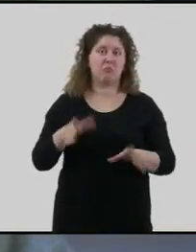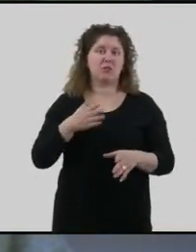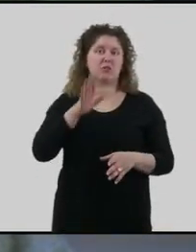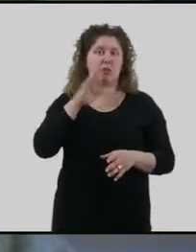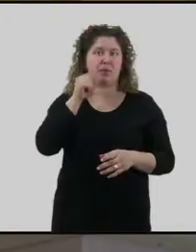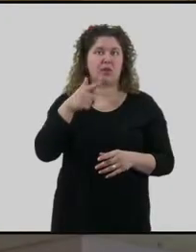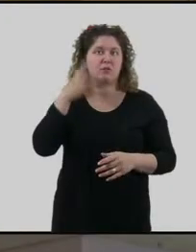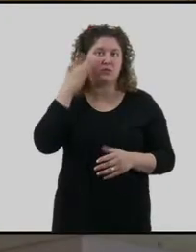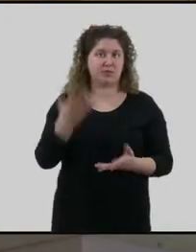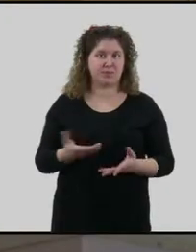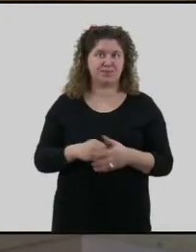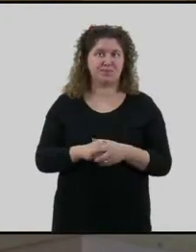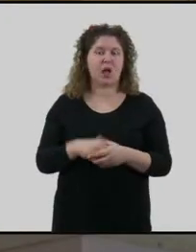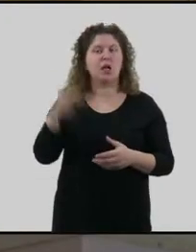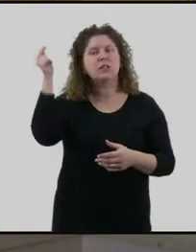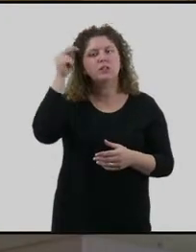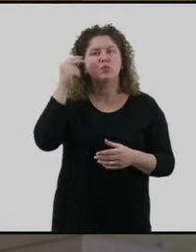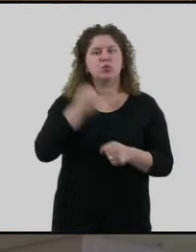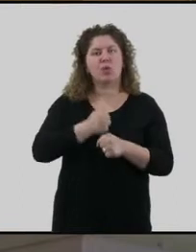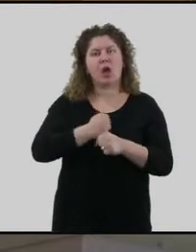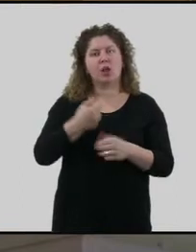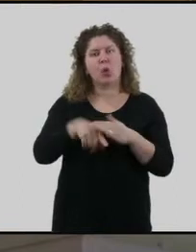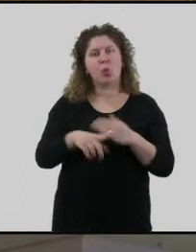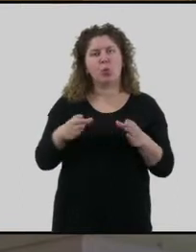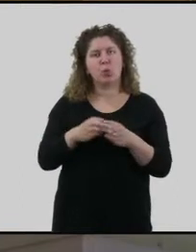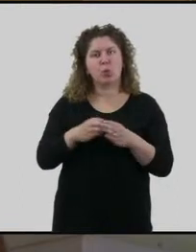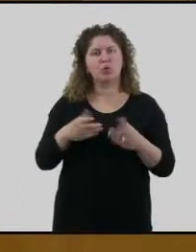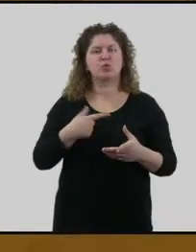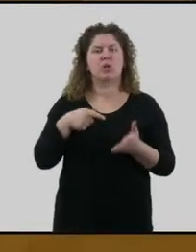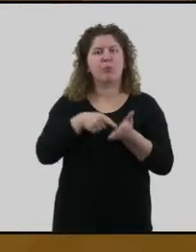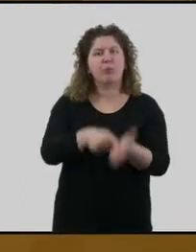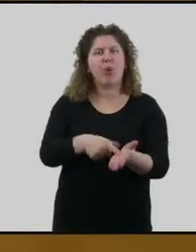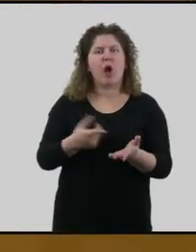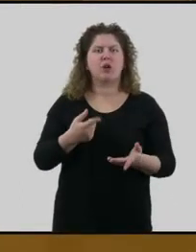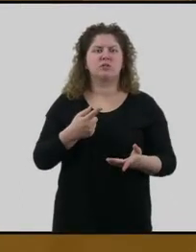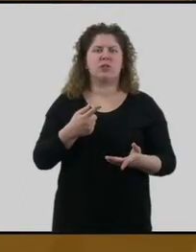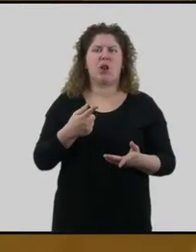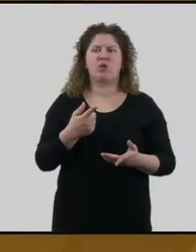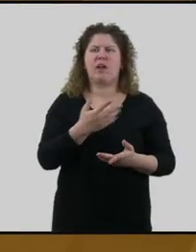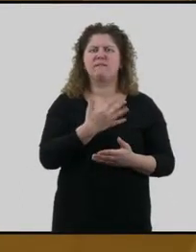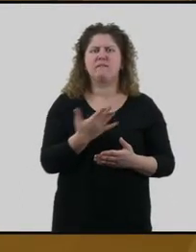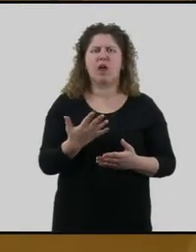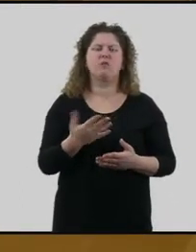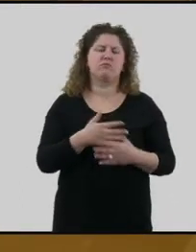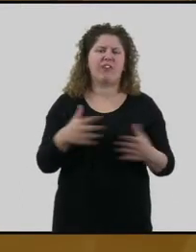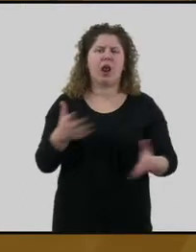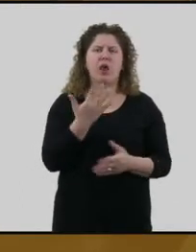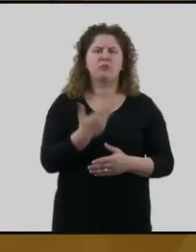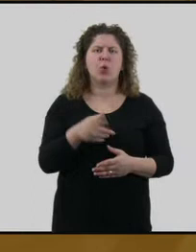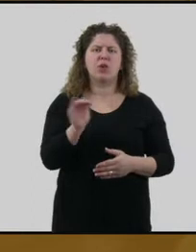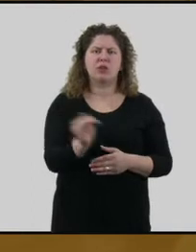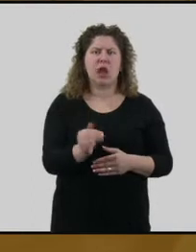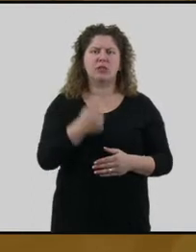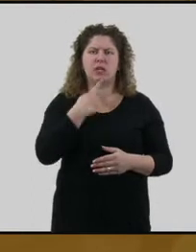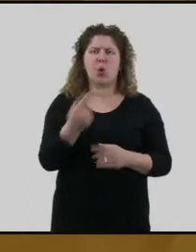skrbi. Iskustvo rada u udruzi nam je nekako pokazalo da velik broj djece koje dolaze na smještaj